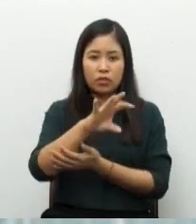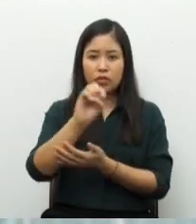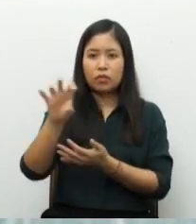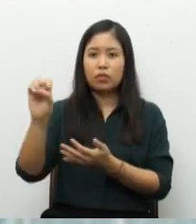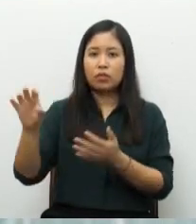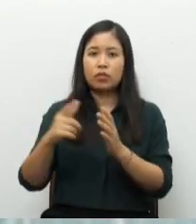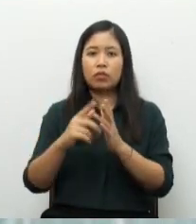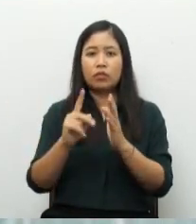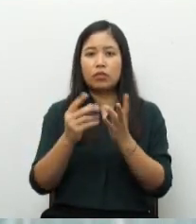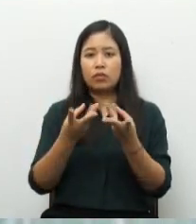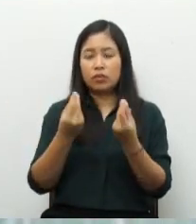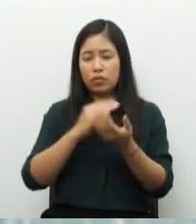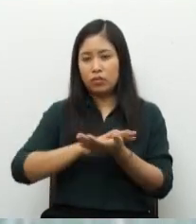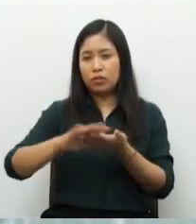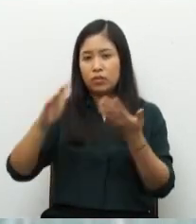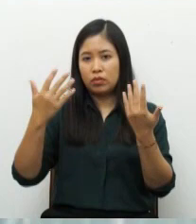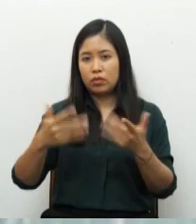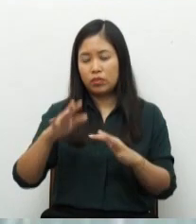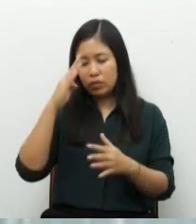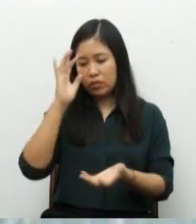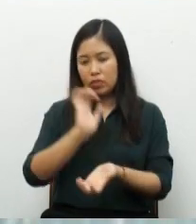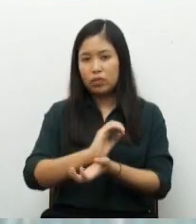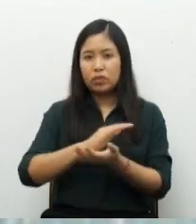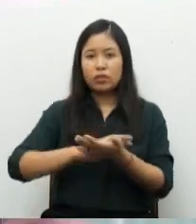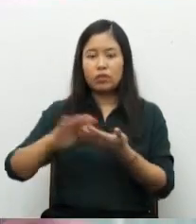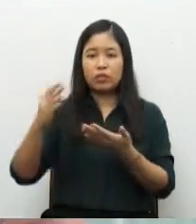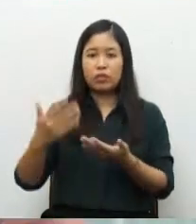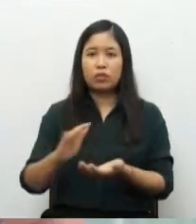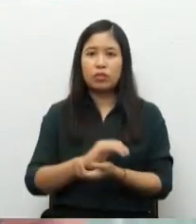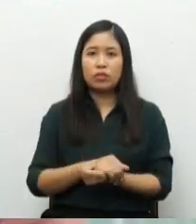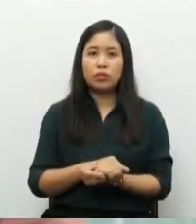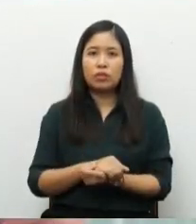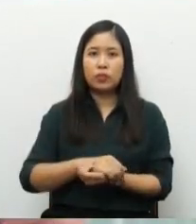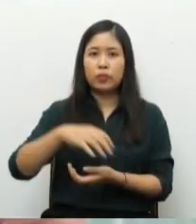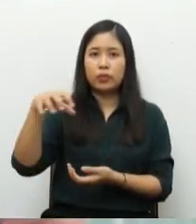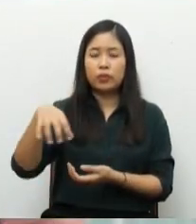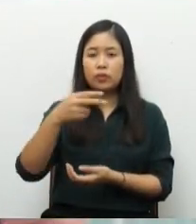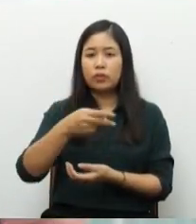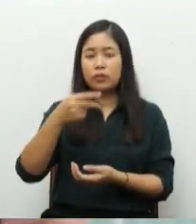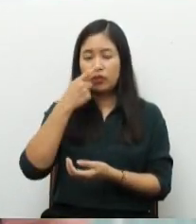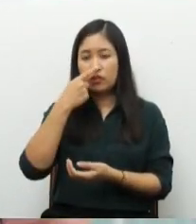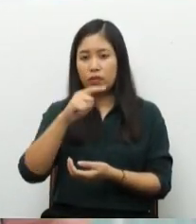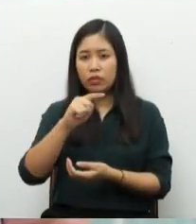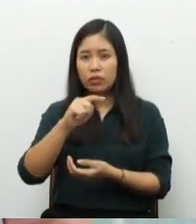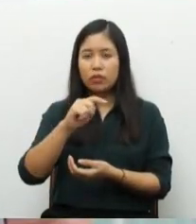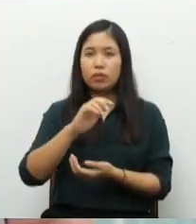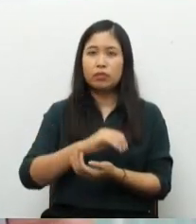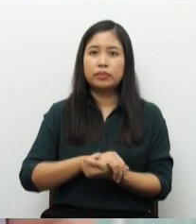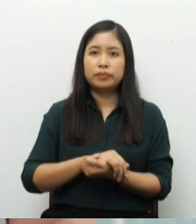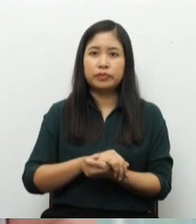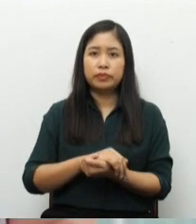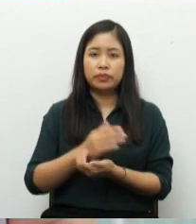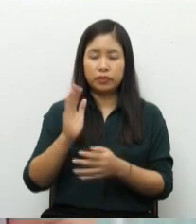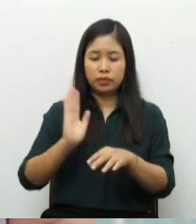เขตนะครับและกองบัญชาการตำรวจตระเวนชายแดนเป็นที่เรียบร้อยแล้วครับ สถาบันภาษาไทยสำนักวิชาการและมาตรฐานการศึกษาขอเ